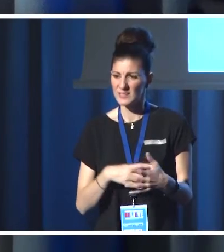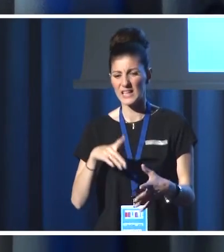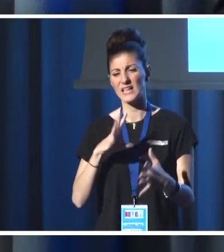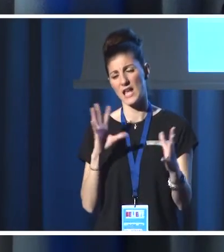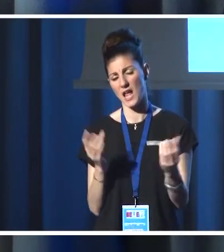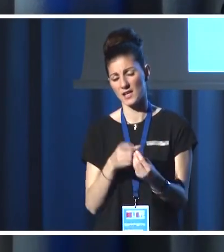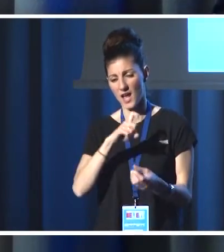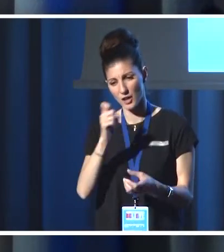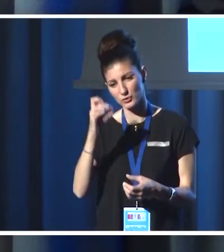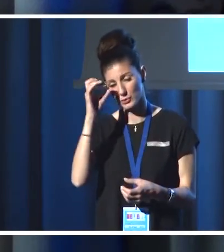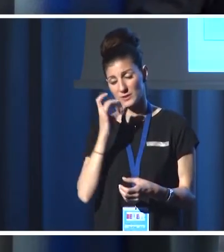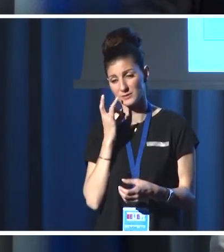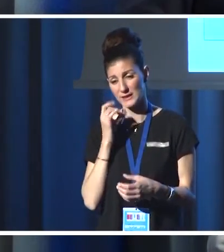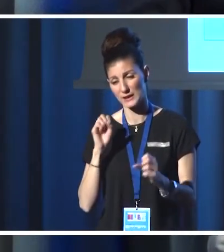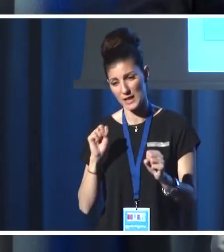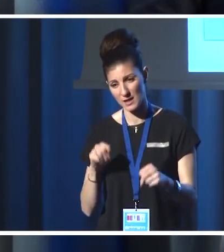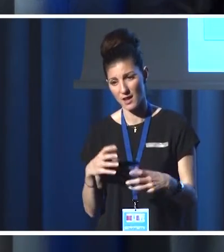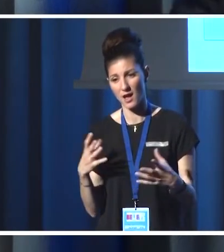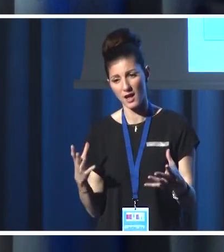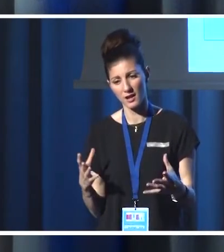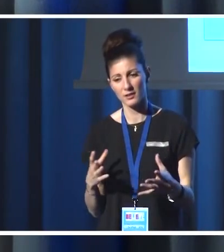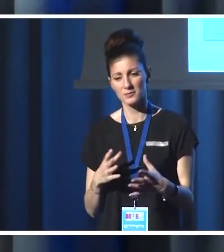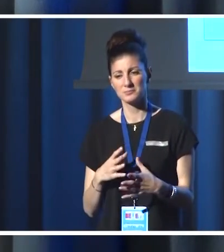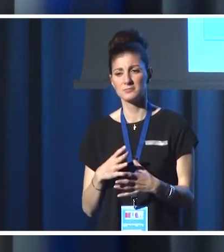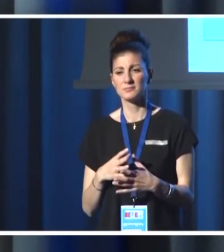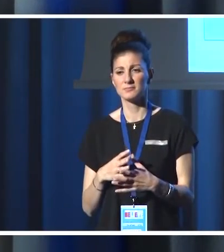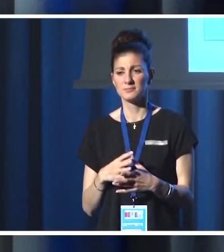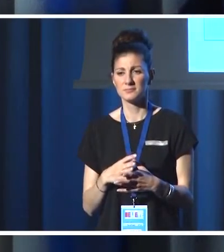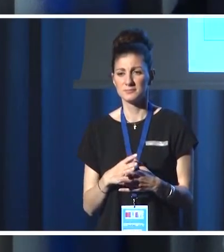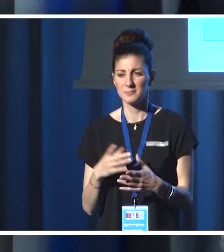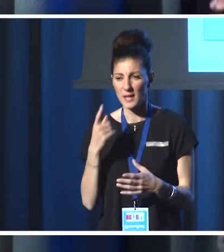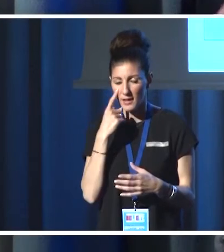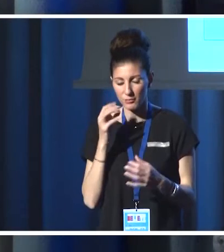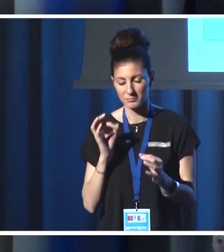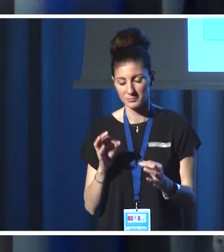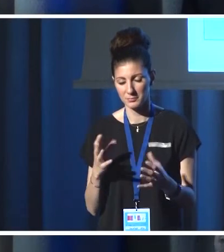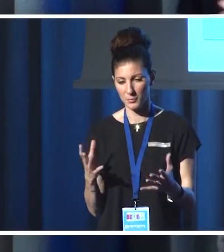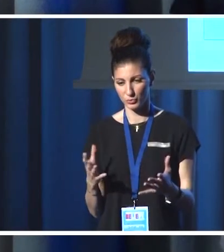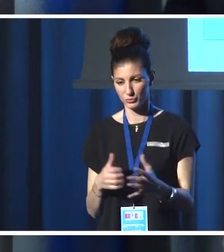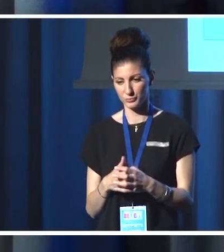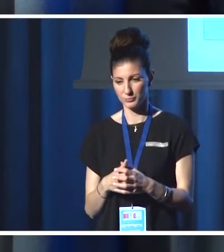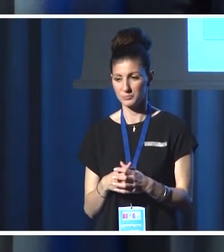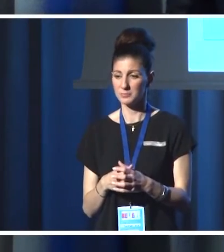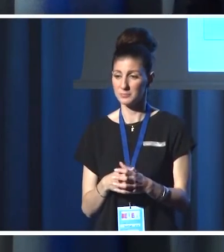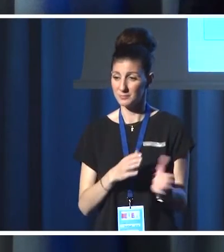θα μπορεί και πάμε τώρα σε αυτόν που είναι